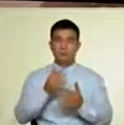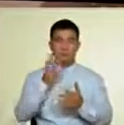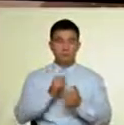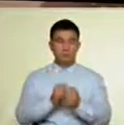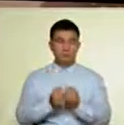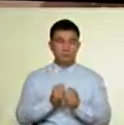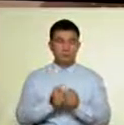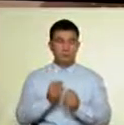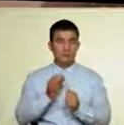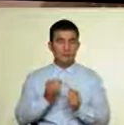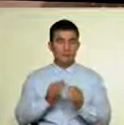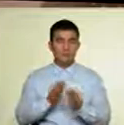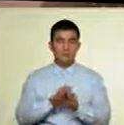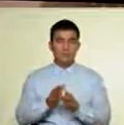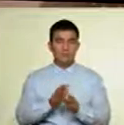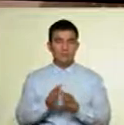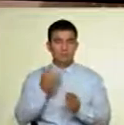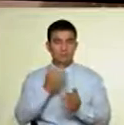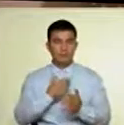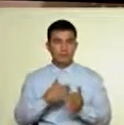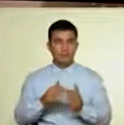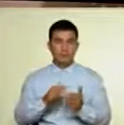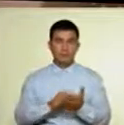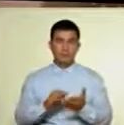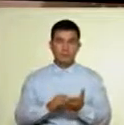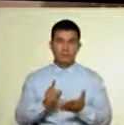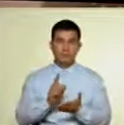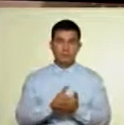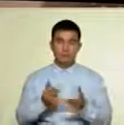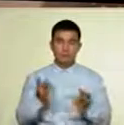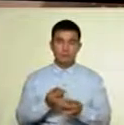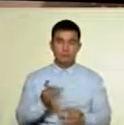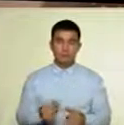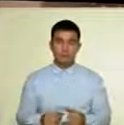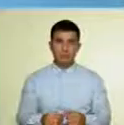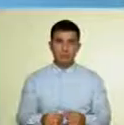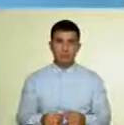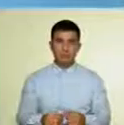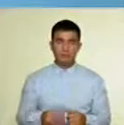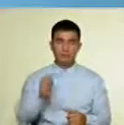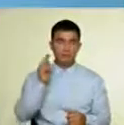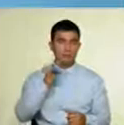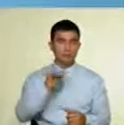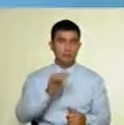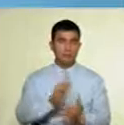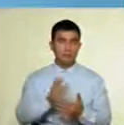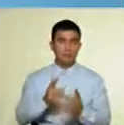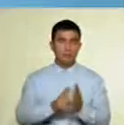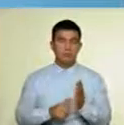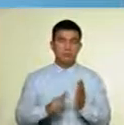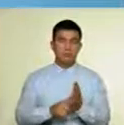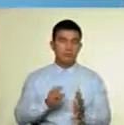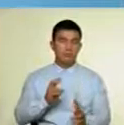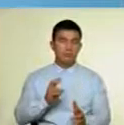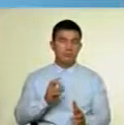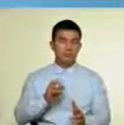uchun siz albatta mustaqil bajarish uchun topshiriqlarni daftaringizga yozib oling. Darslikning 77-chi